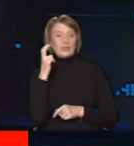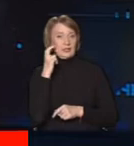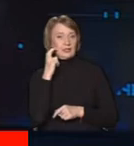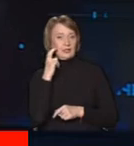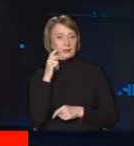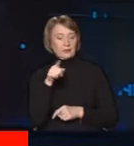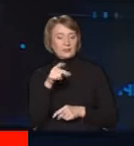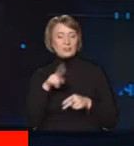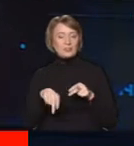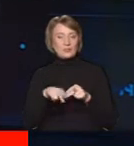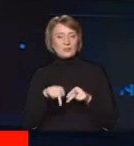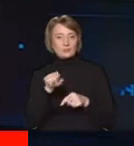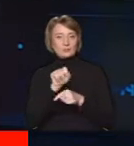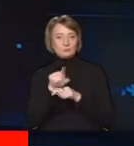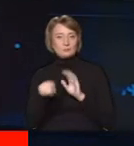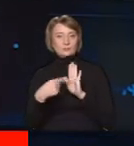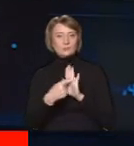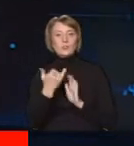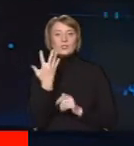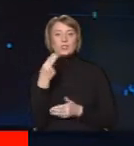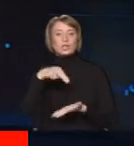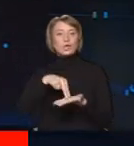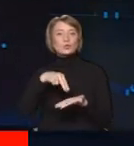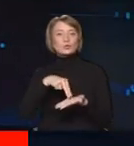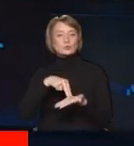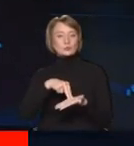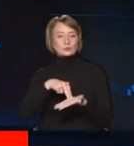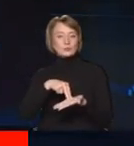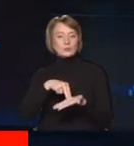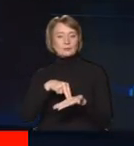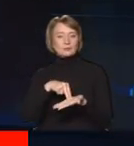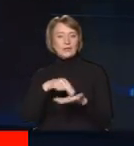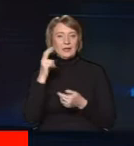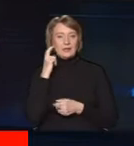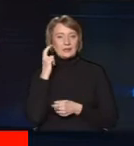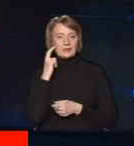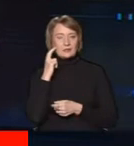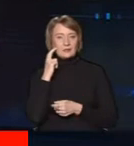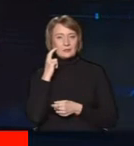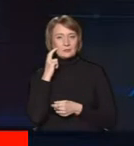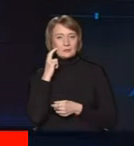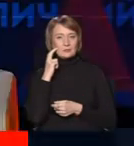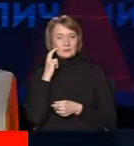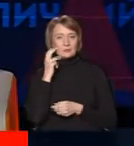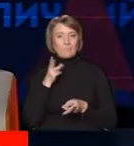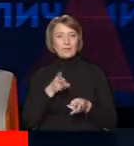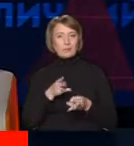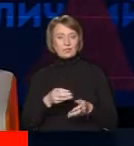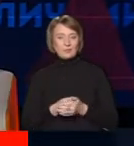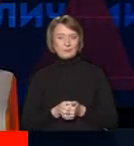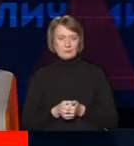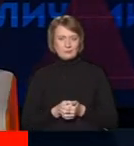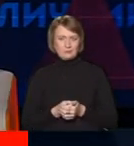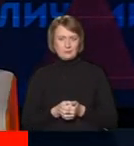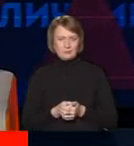завершуємо. У нас 2 хвилини до завершення ефіру. Отже, скільки коштує київська перепічка? Чесно кажучи, перепічку вже десь кілька місяців не